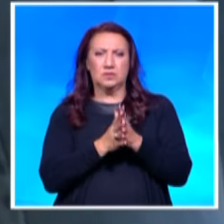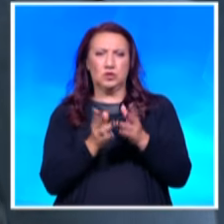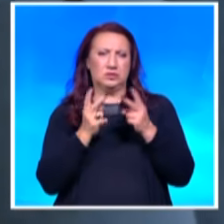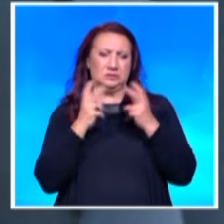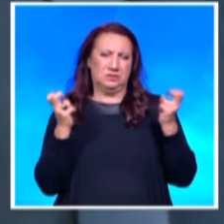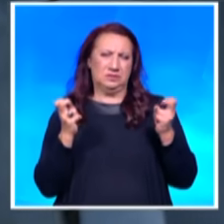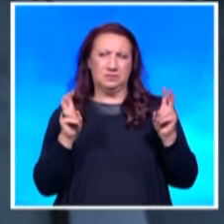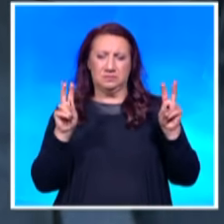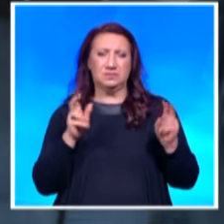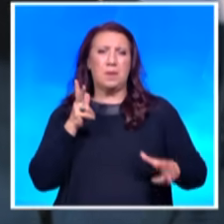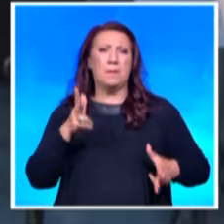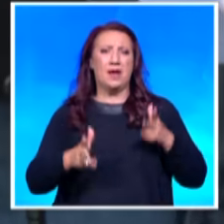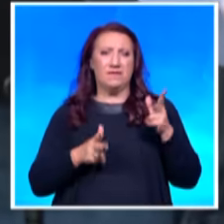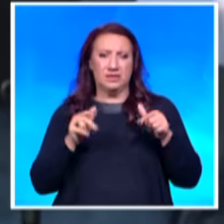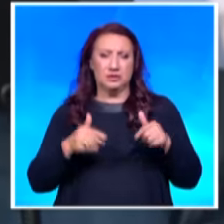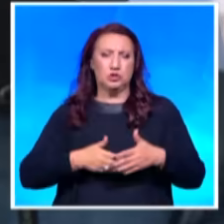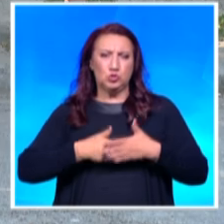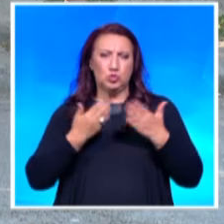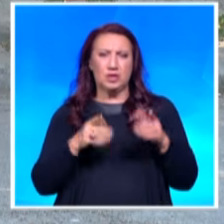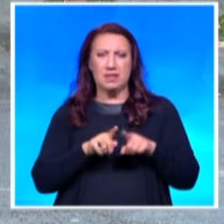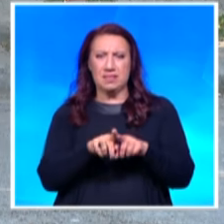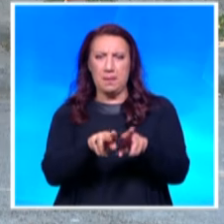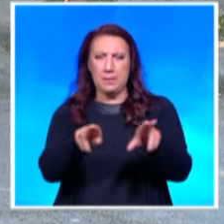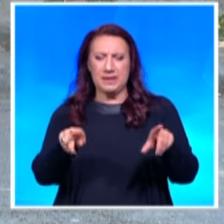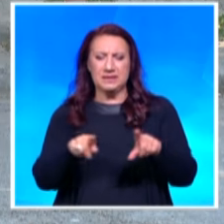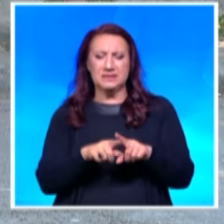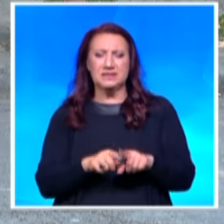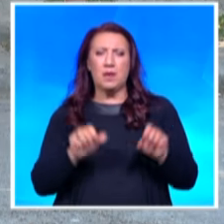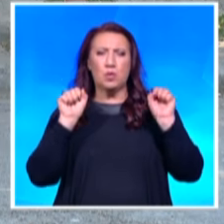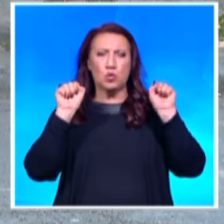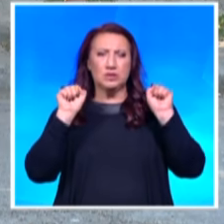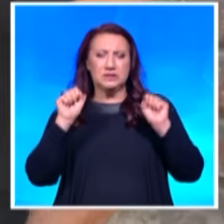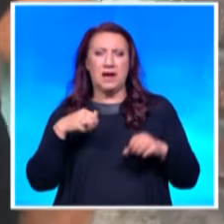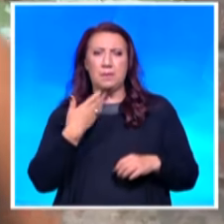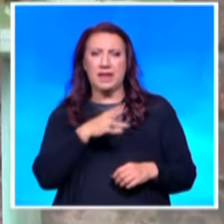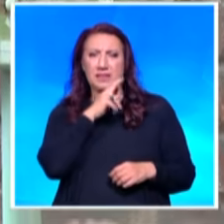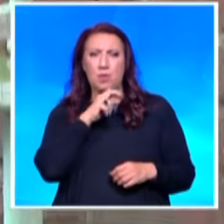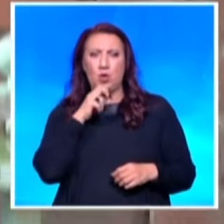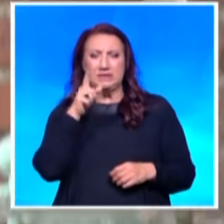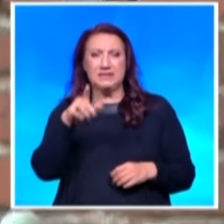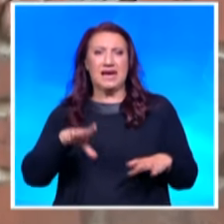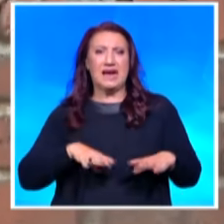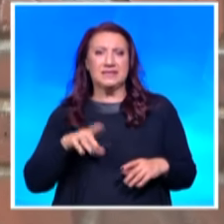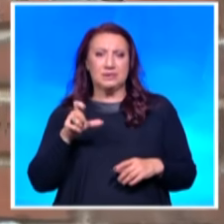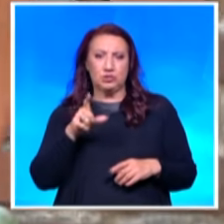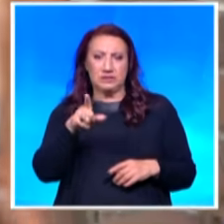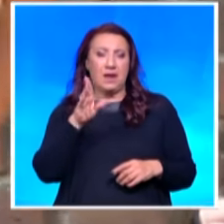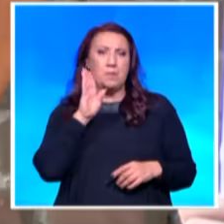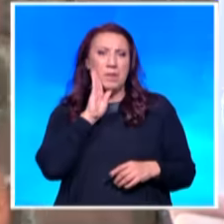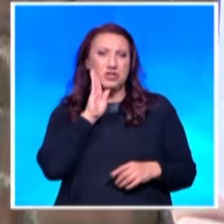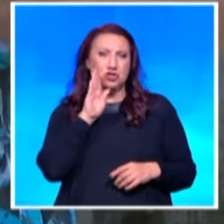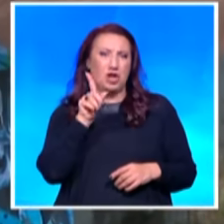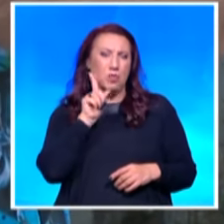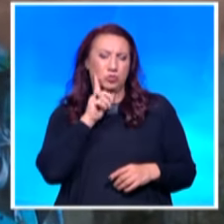Тази сутрин близки на жертвата протестираха пред полицията в Стамбулийски. Бащата на Димитър подозира полицейски чадър при издирването на